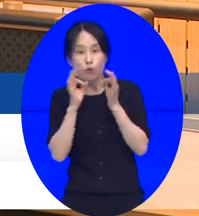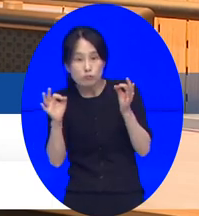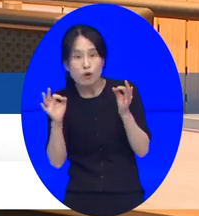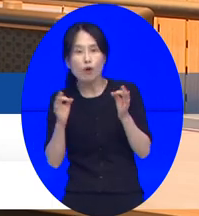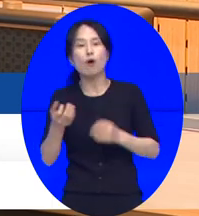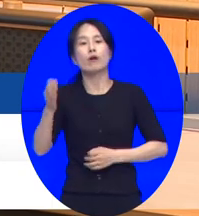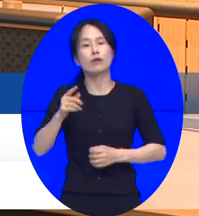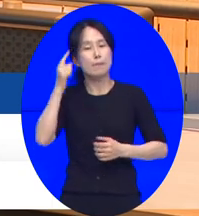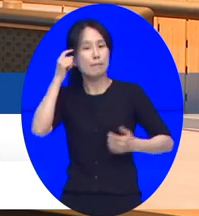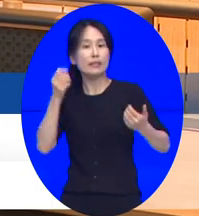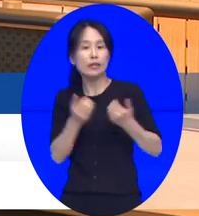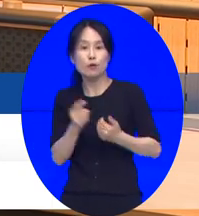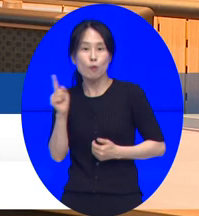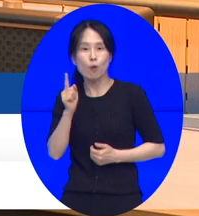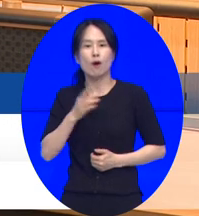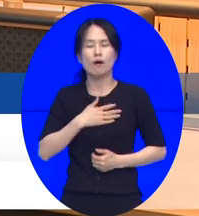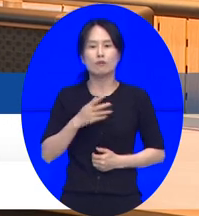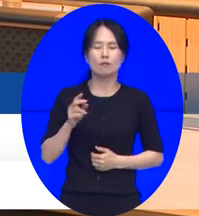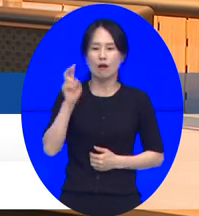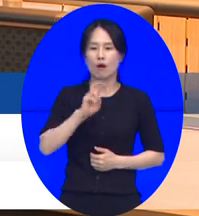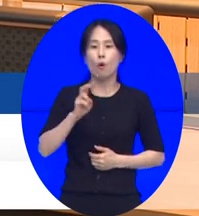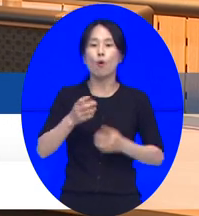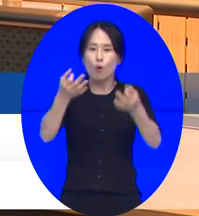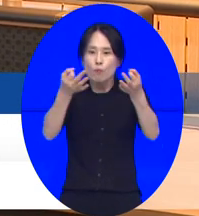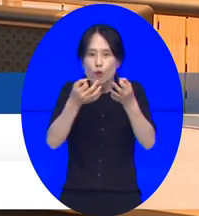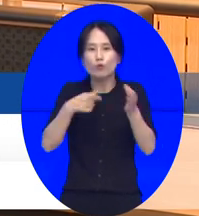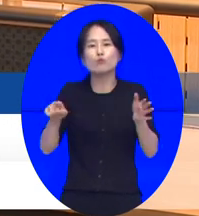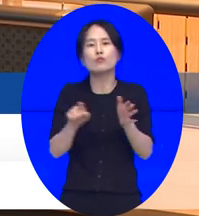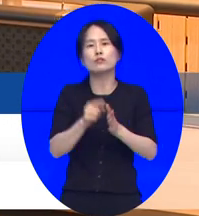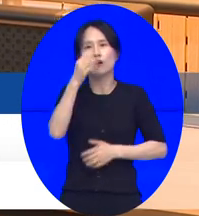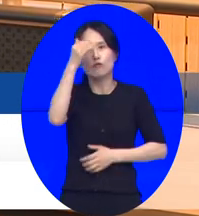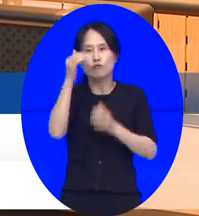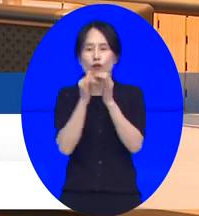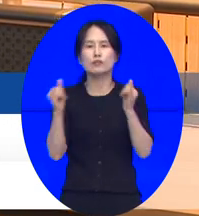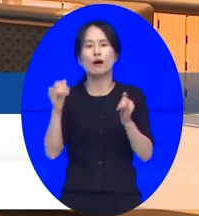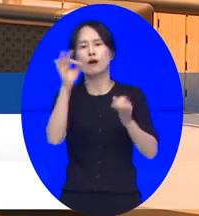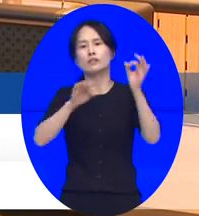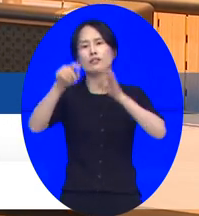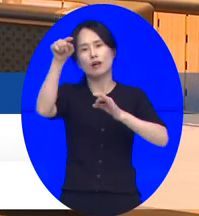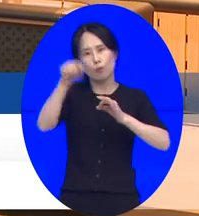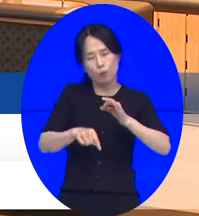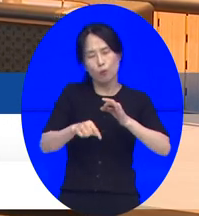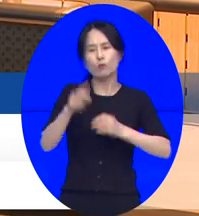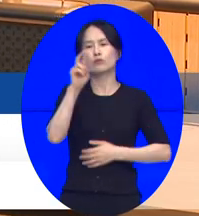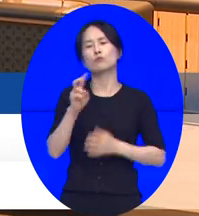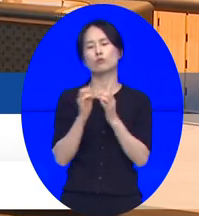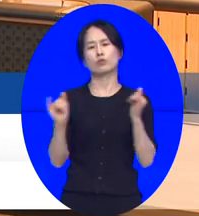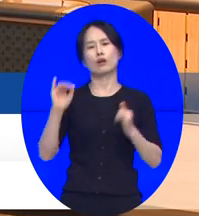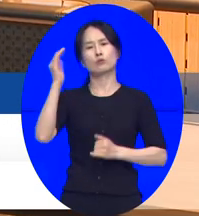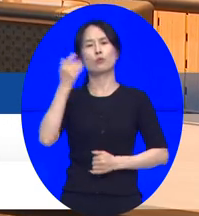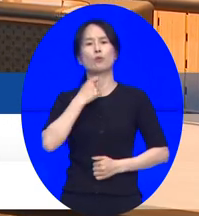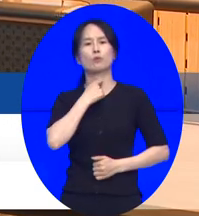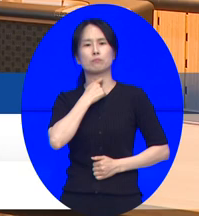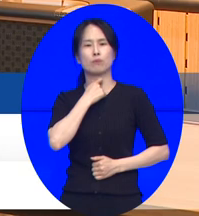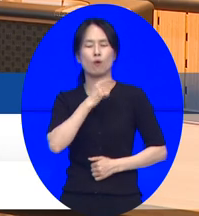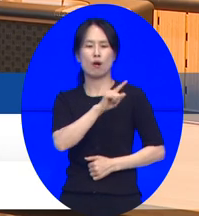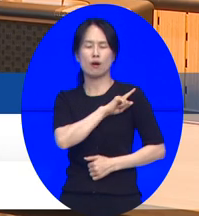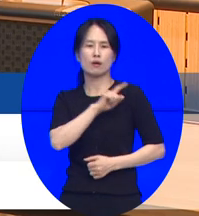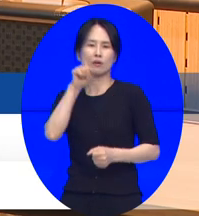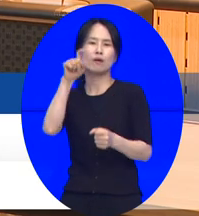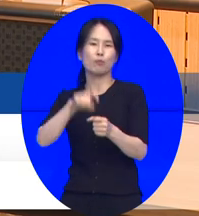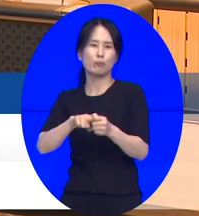있거든요. 근데 그 반대로 제 공연을 보러 관객들이 찾아와 주는 음악인이 되는 것, 그게